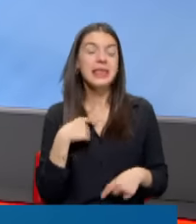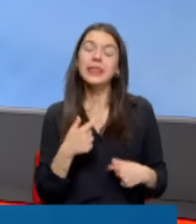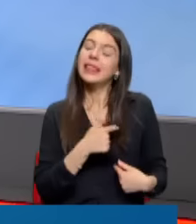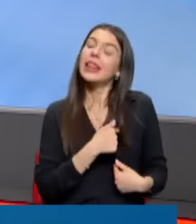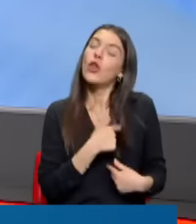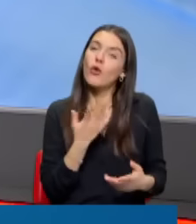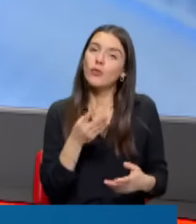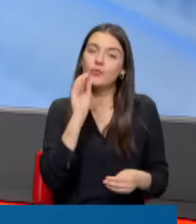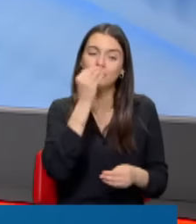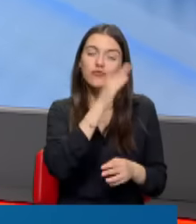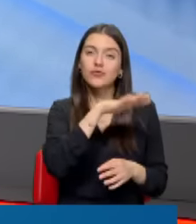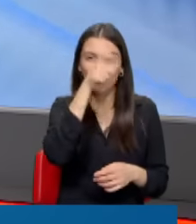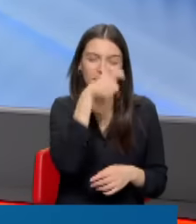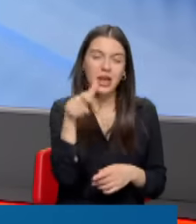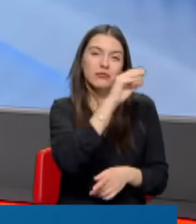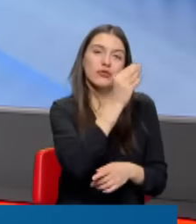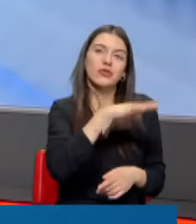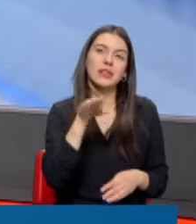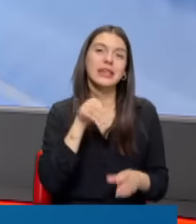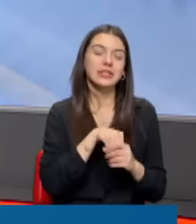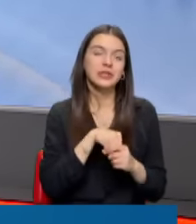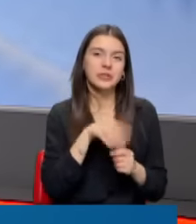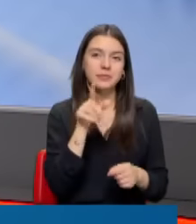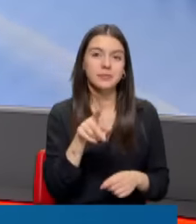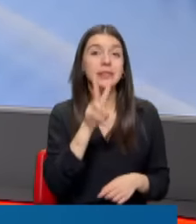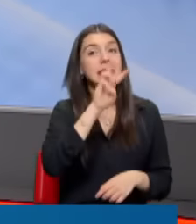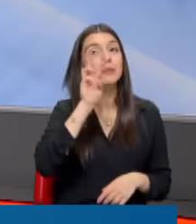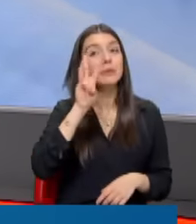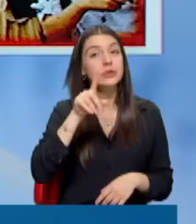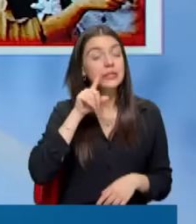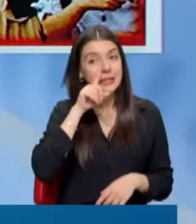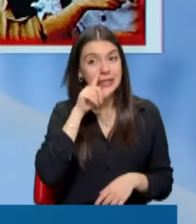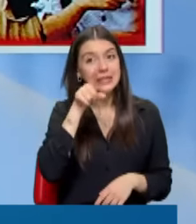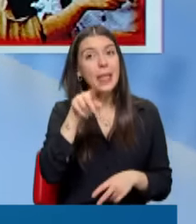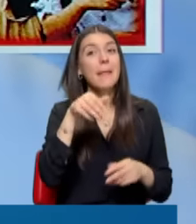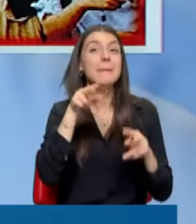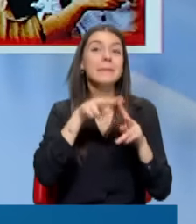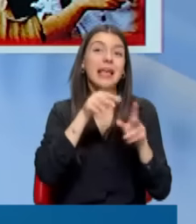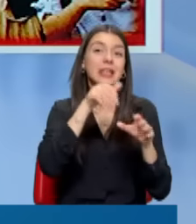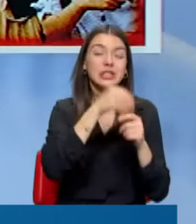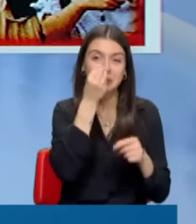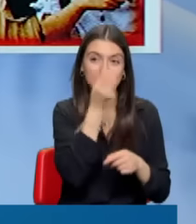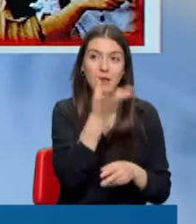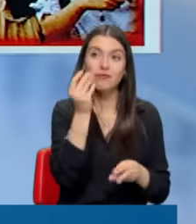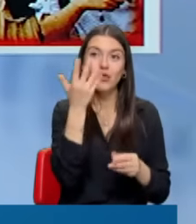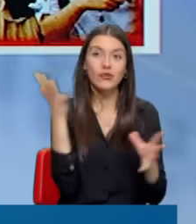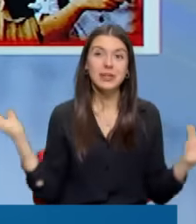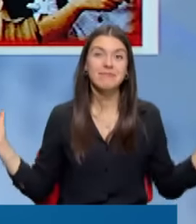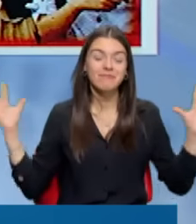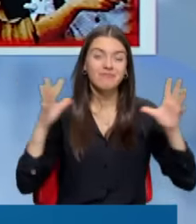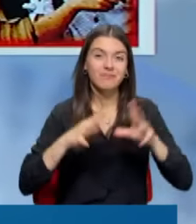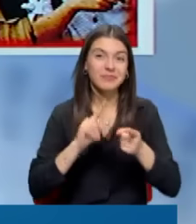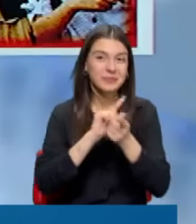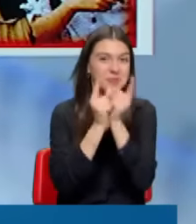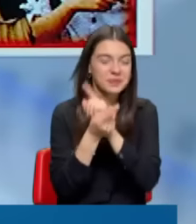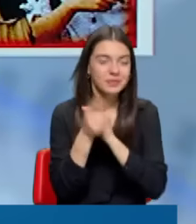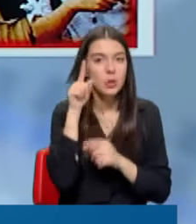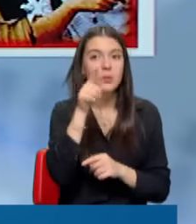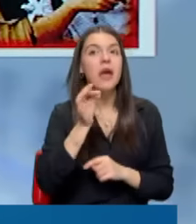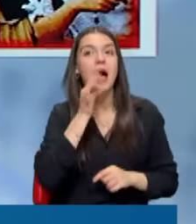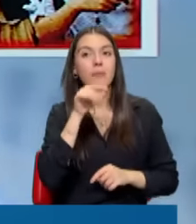ülkemin çocukları için. 23 Nisan yaklaşırken meclisin bahçesini şenlendirdi birbirinden güzel çocuklar. Bu haberi